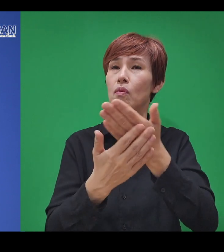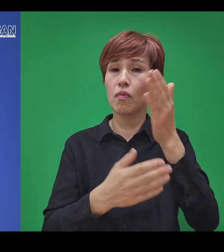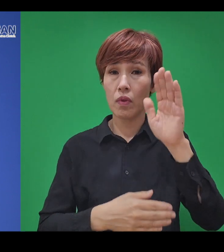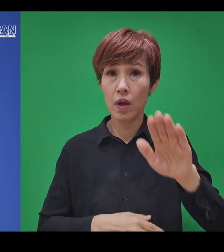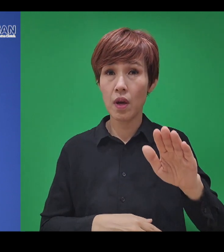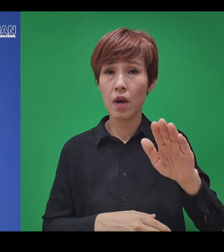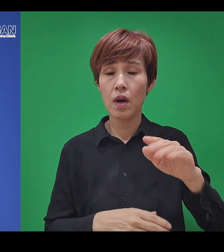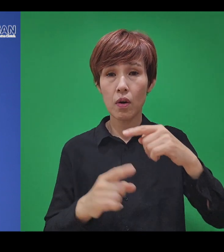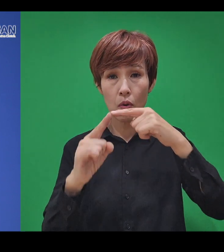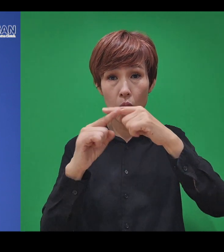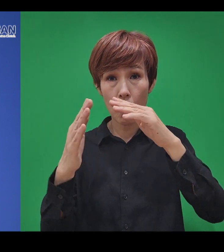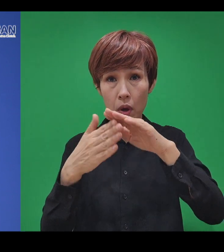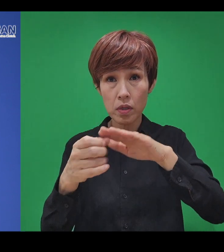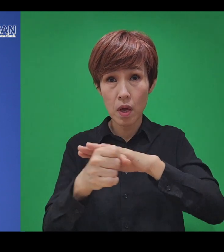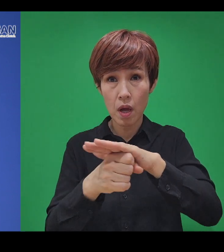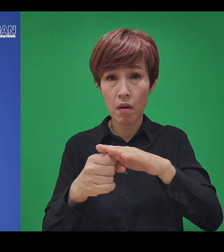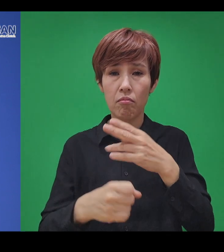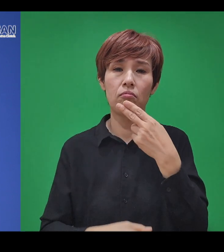교회는 사랑하지 않아요.